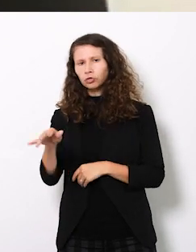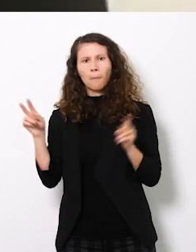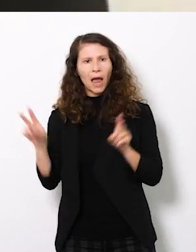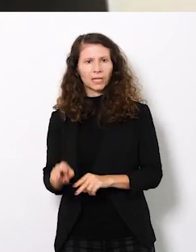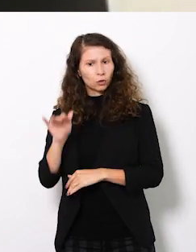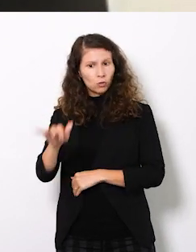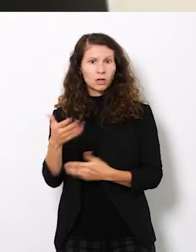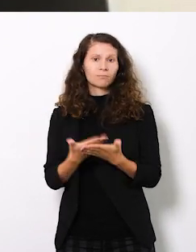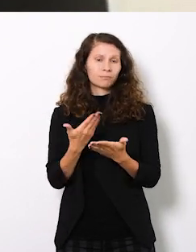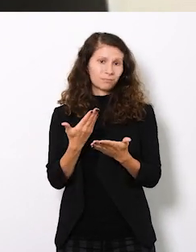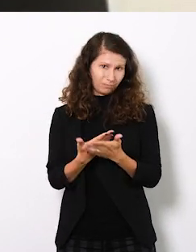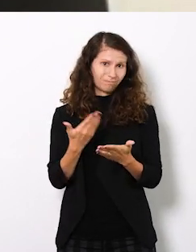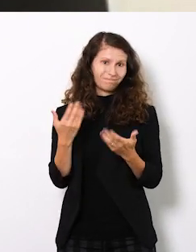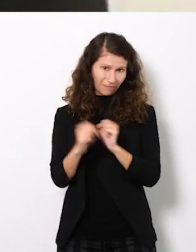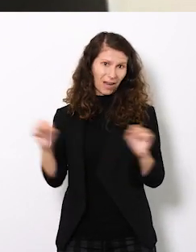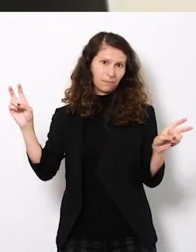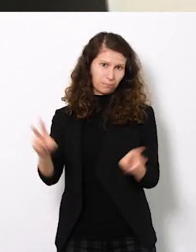Beeinträchtigung